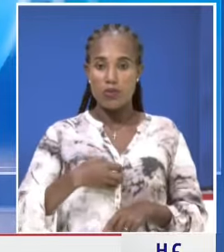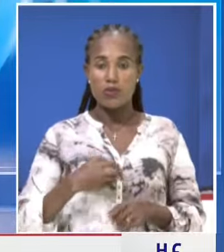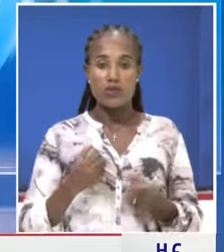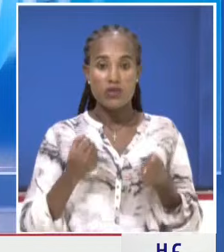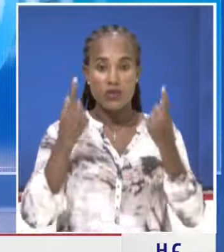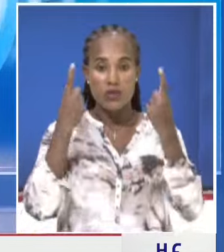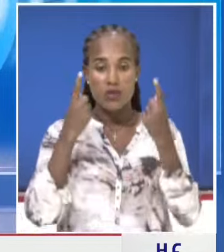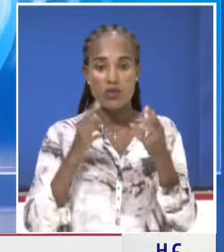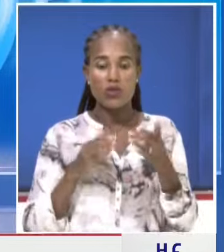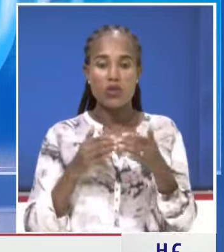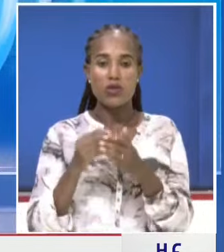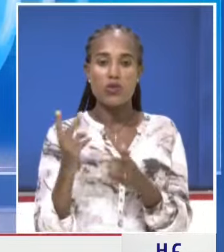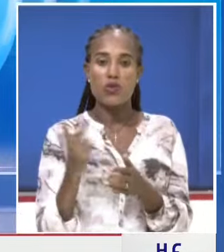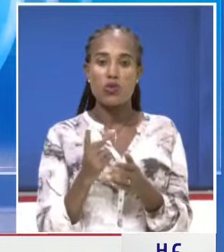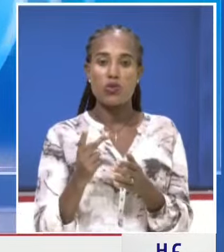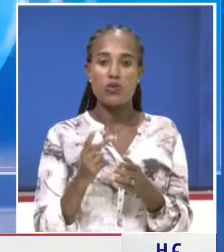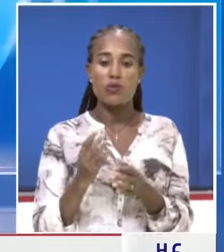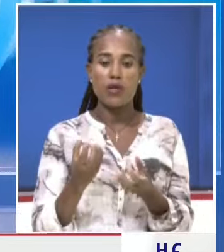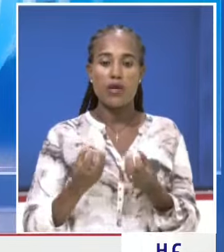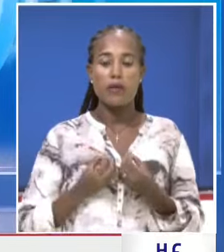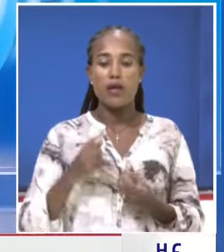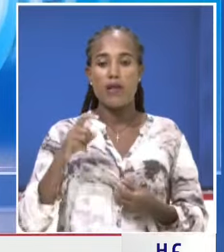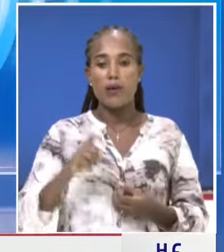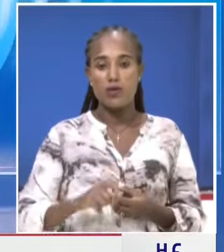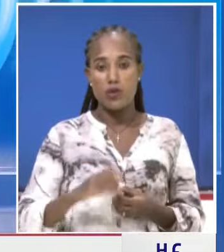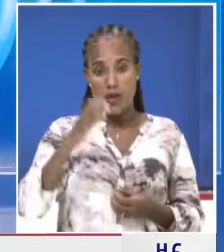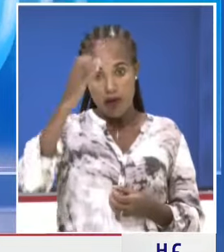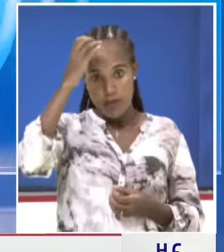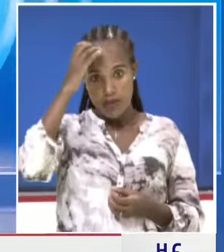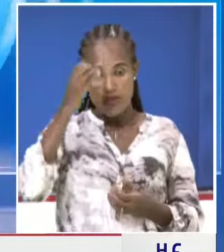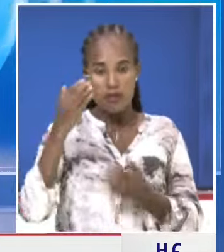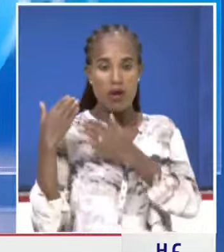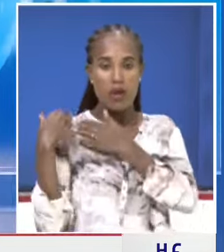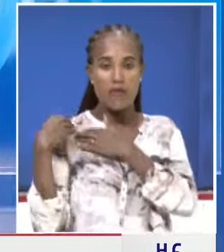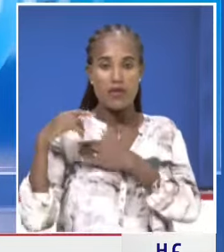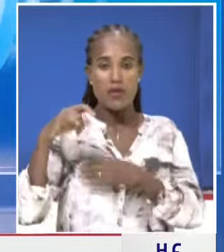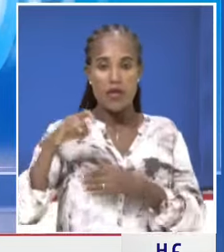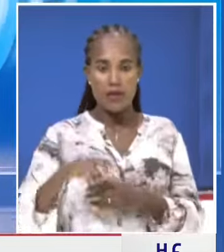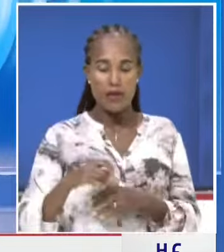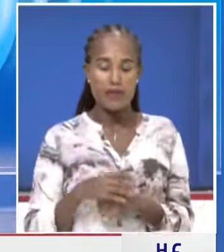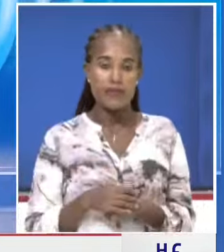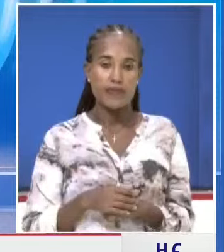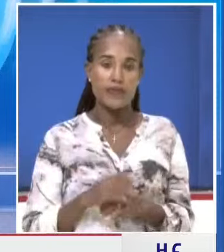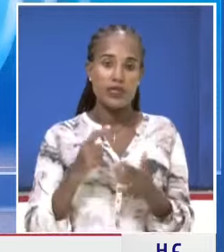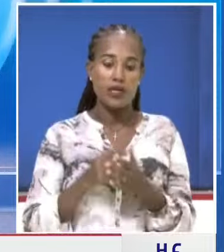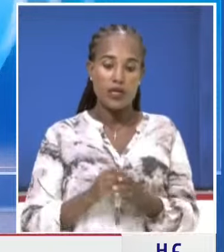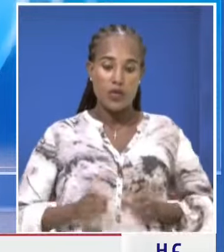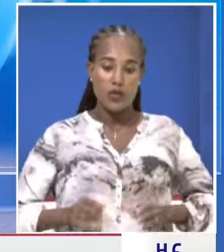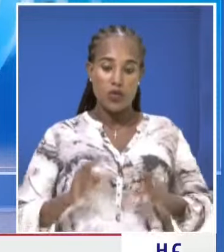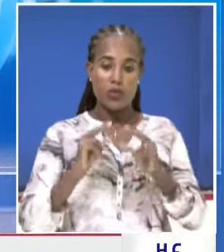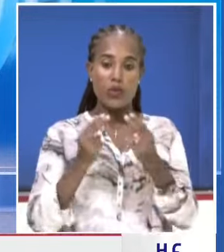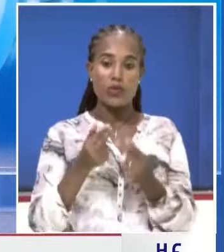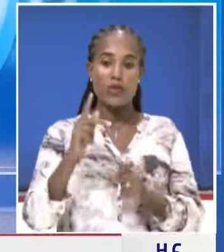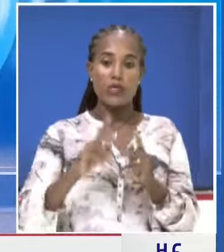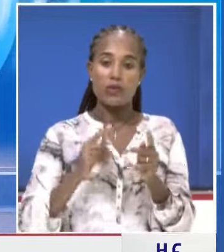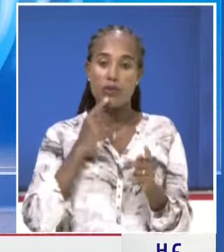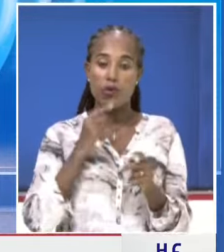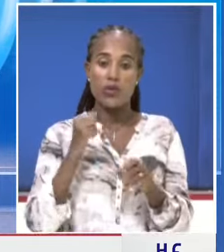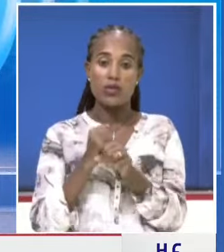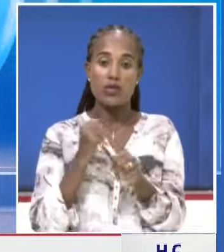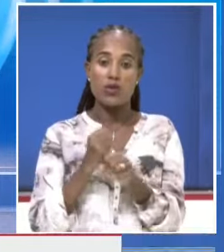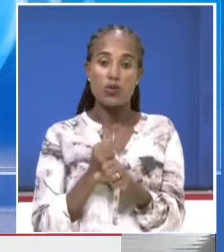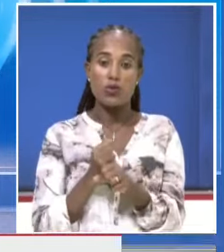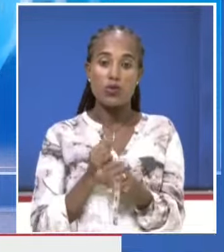ድረስ ሁለቱም መቀበል አለባቸው። መንግስትም ኃላፊነት አለበት። እነዚህ የታጠቁ ኃይሎችም ለህዝብ ብለው እስከተነሱ